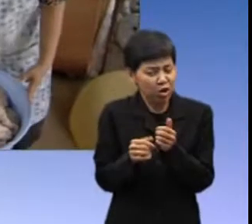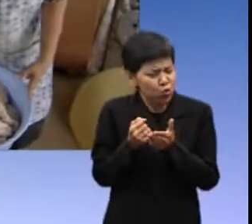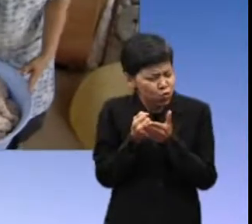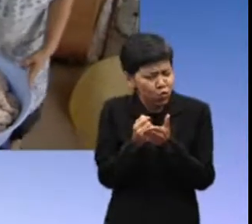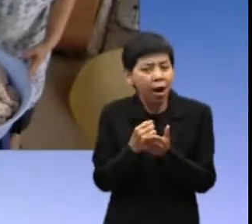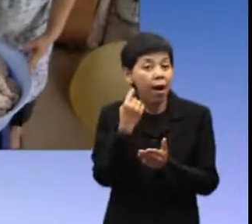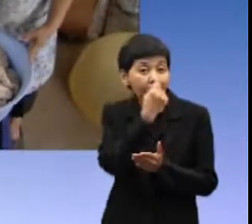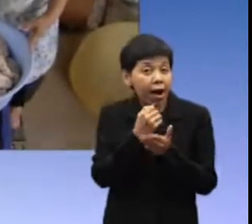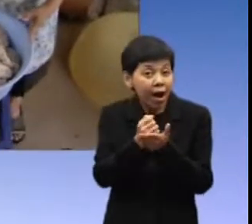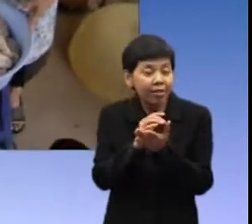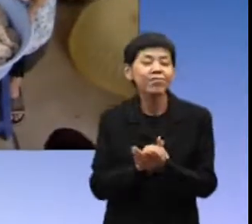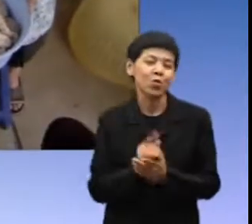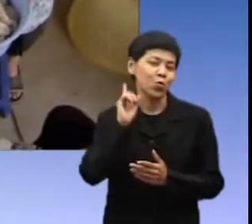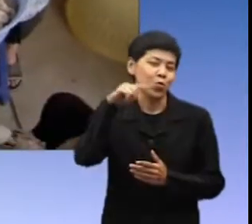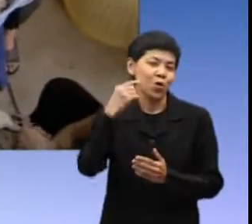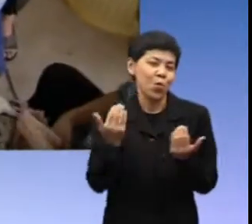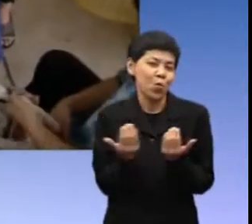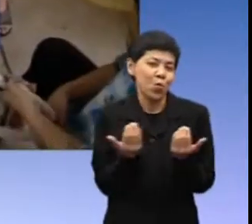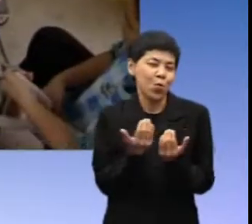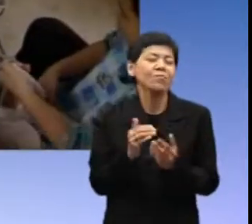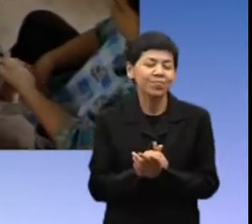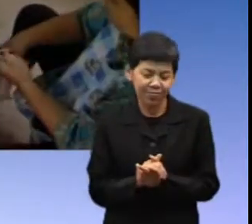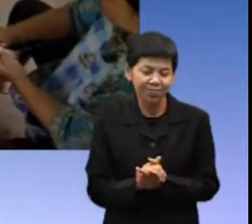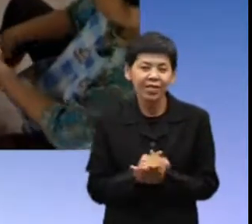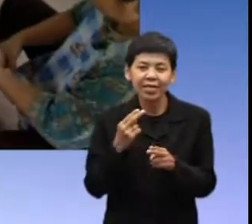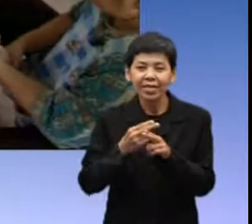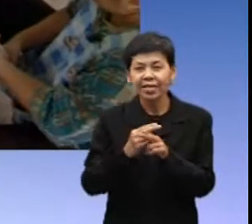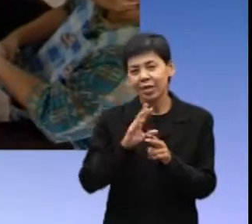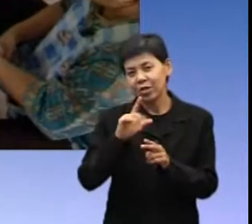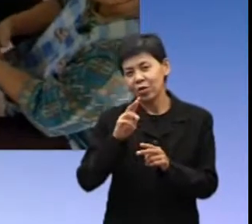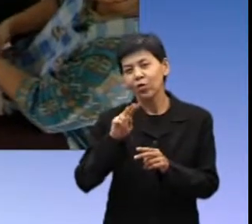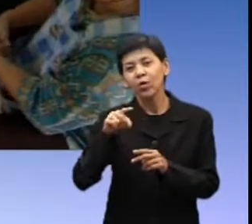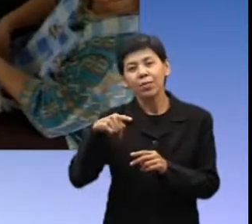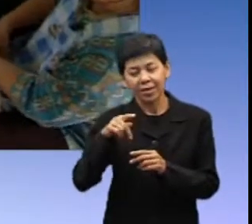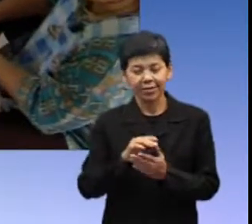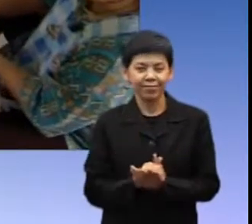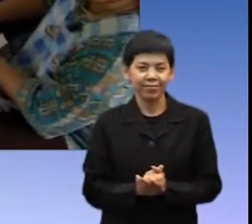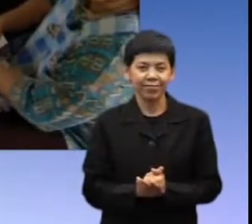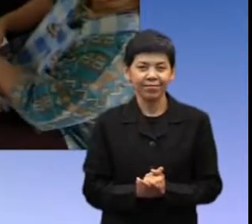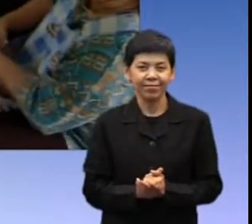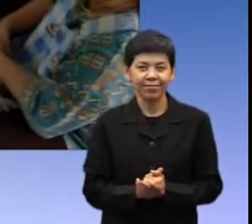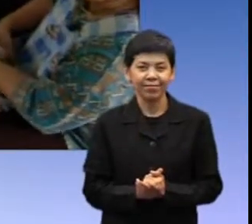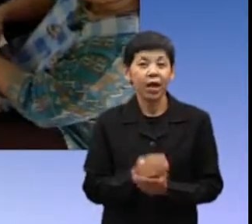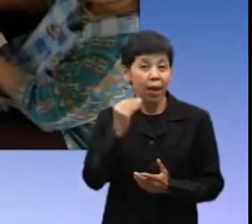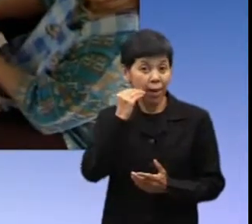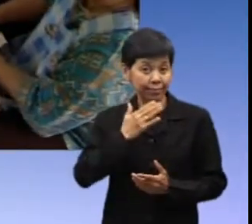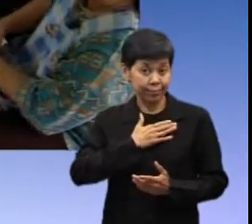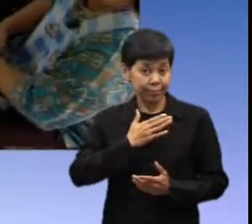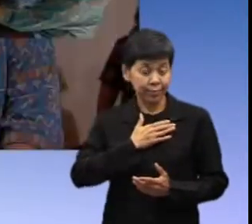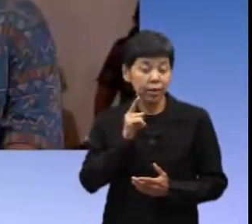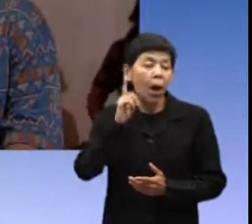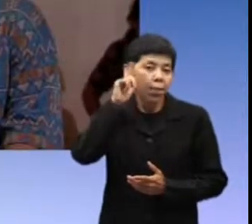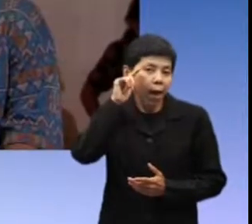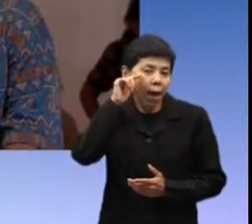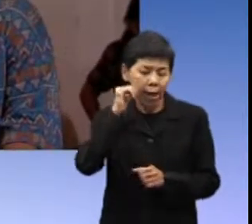ของเธอก็ไม่ใช่ใครอื่นลูกสาวคนเก่งคุณชวนพิษนี่แหละครับ สูตรที่ได้นี้มา